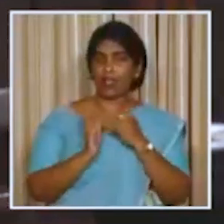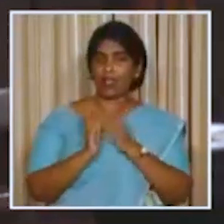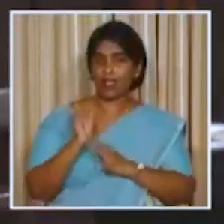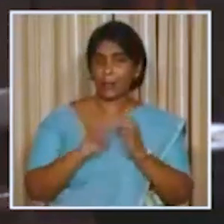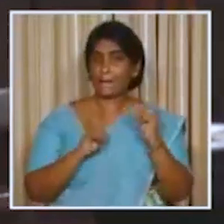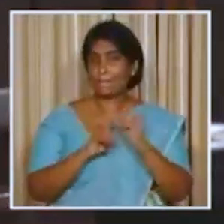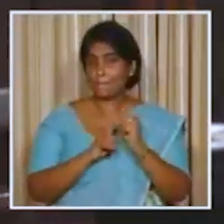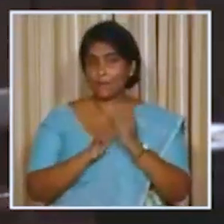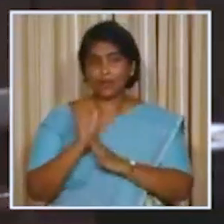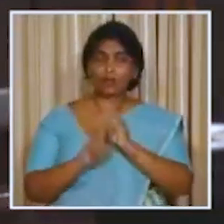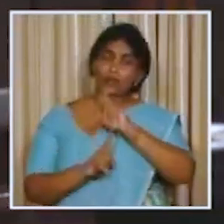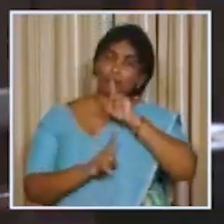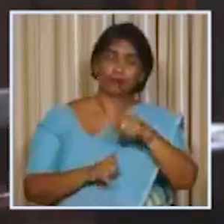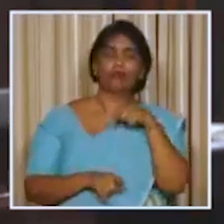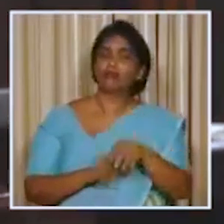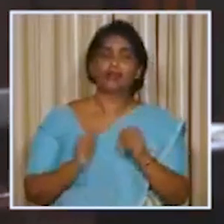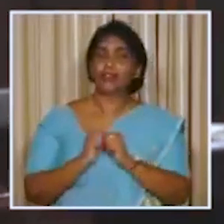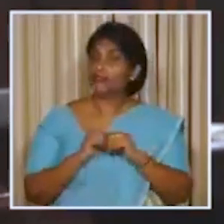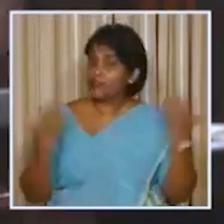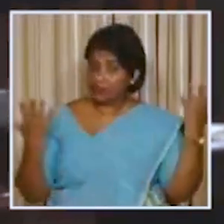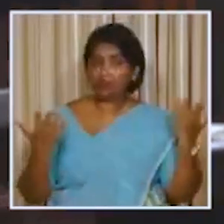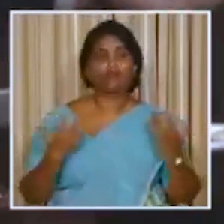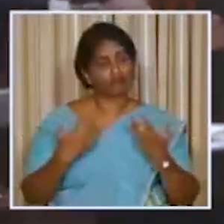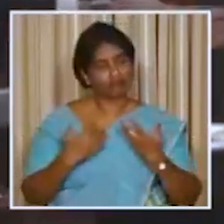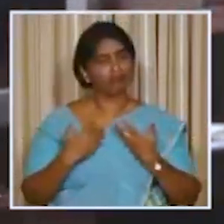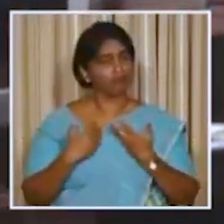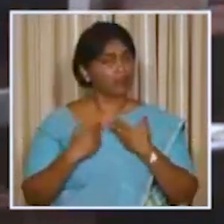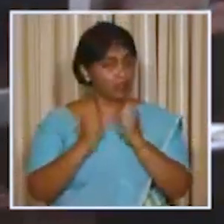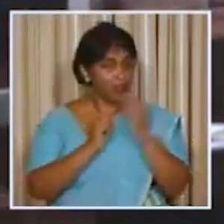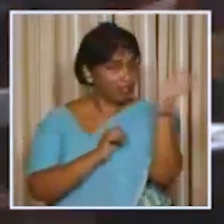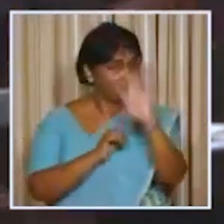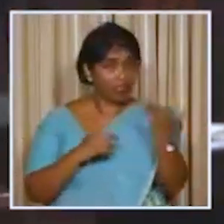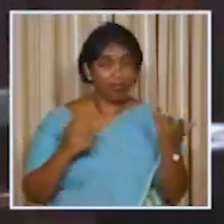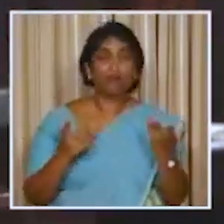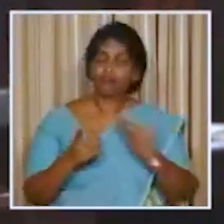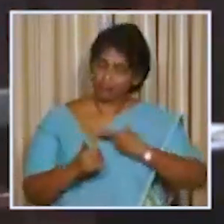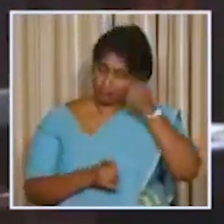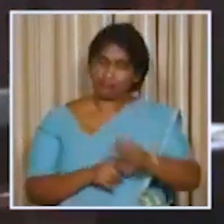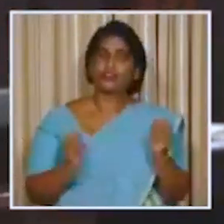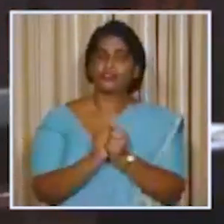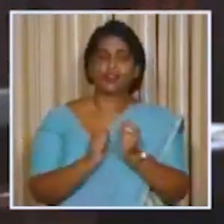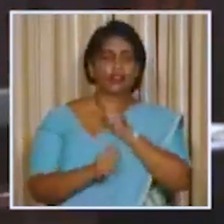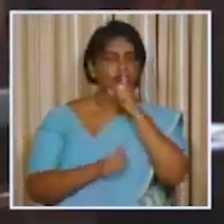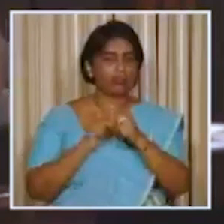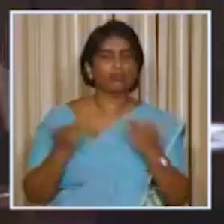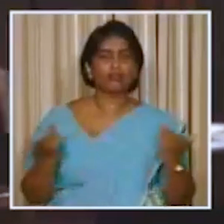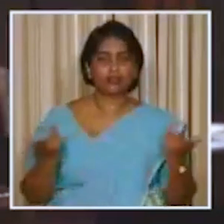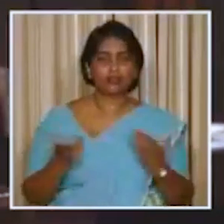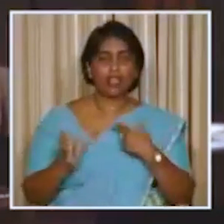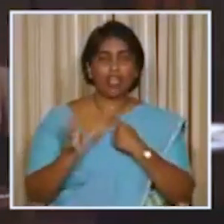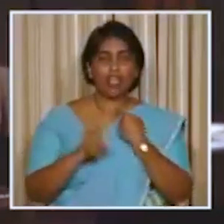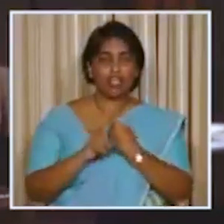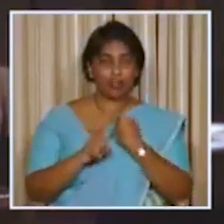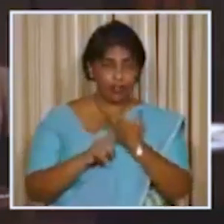இதை நாங்கள் செய்யாவிட்டால் கிழக்குமான நிர்வாகத்தை முடக்குவோம் என்று. இன்று அவருடைய சத்தத்தையும் காணவில்லை. ஏன் கருணாம்மான் என்று சொல்லி கட்சியிலே தேர்தலில்